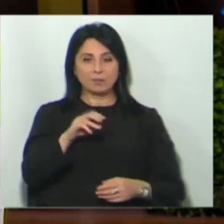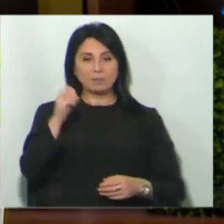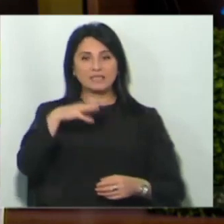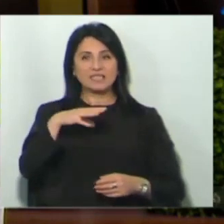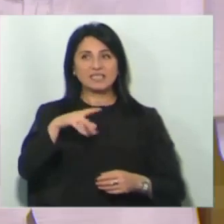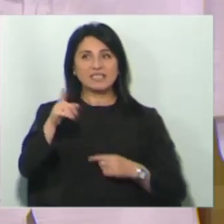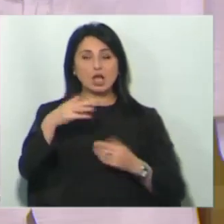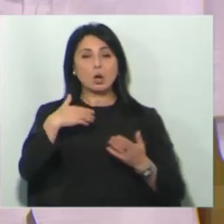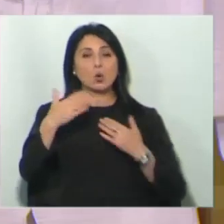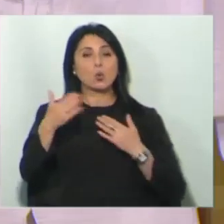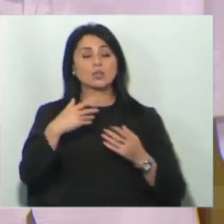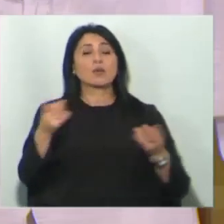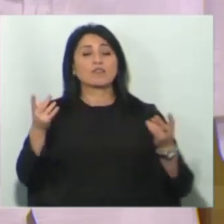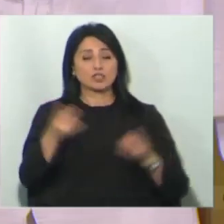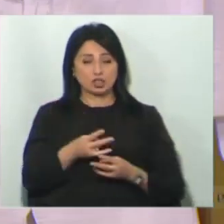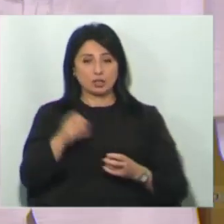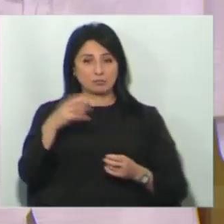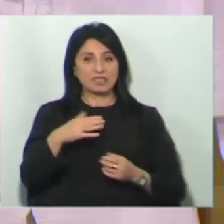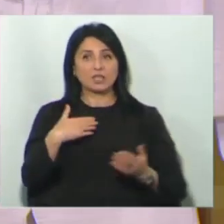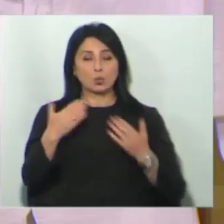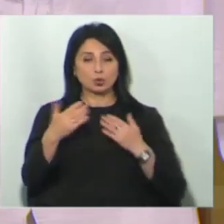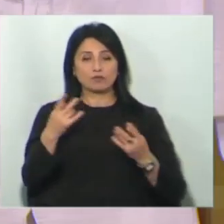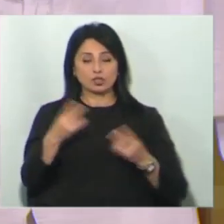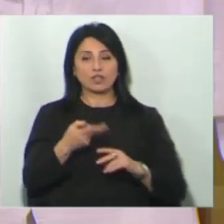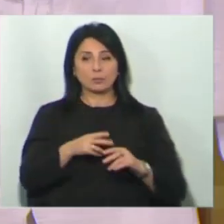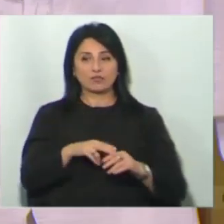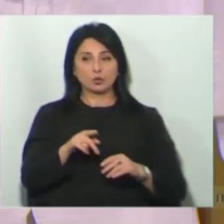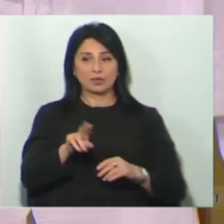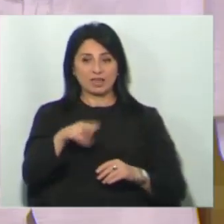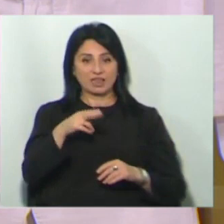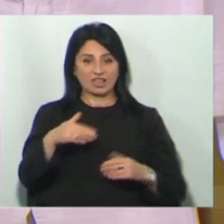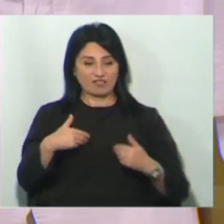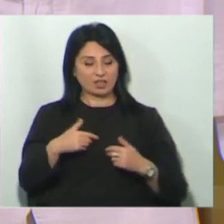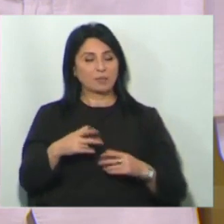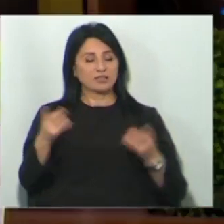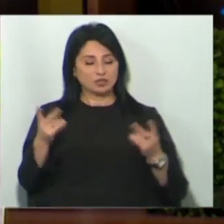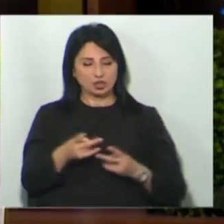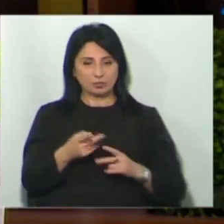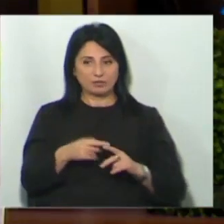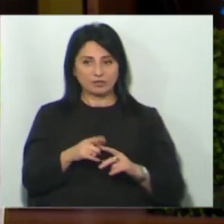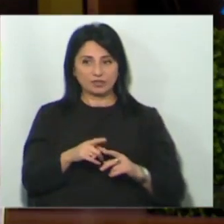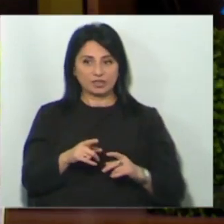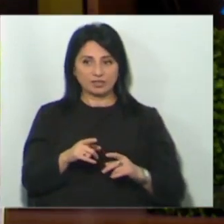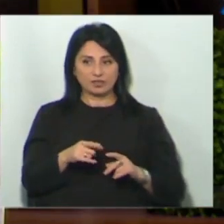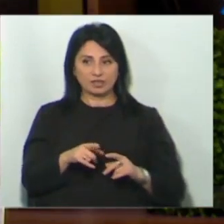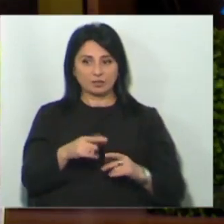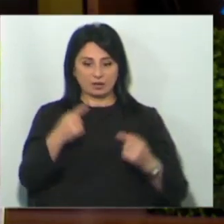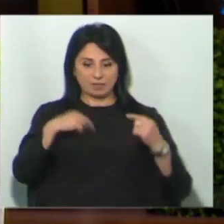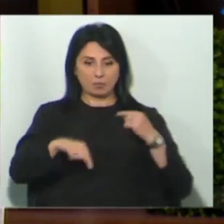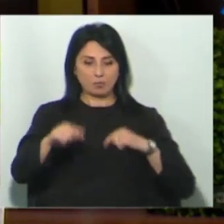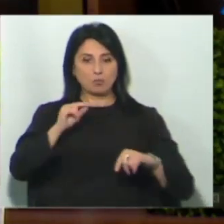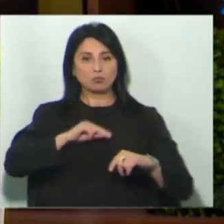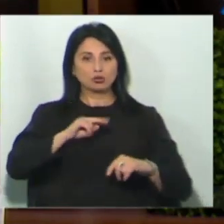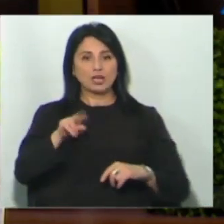მზესთან გარკვეული ურთიერთობა გვჭირდება. გარკვეული ურთიერთობა გვჭირდება, იმიტომ რომ თუნდაც D ვიტამინის სინთეზის არანაირად არ გამომუშავდება